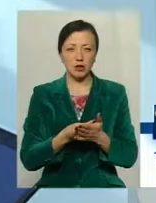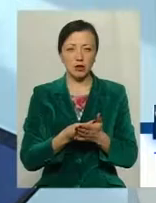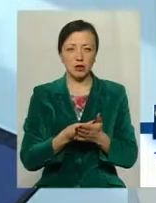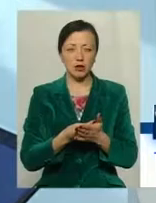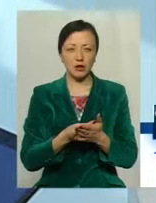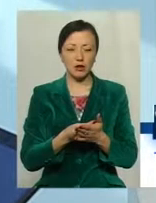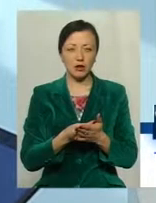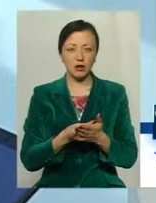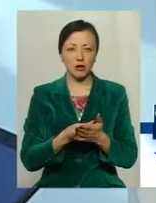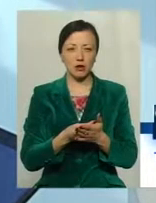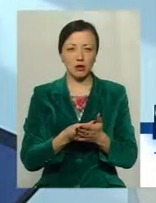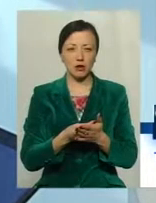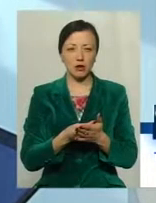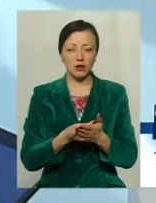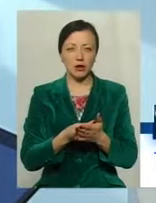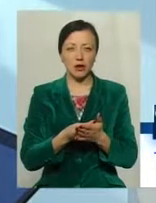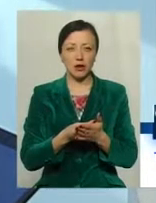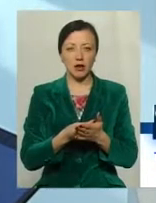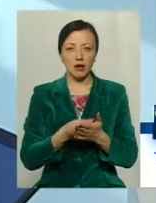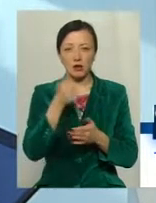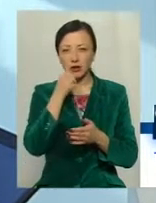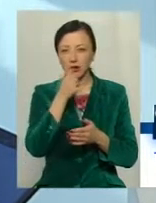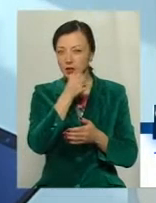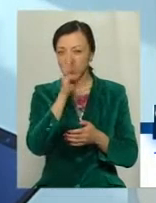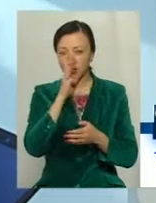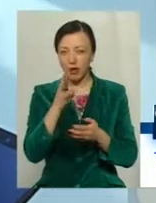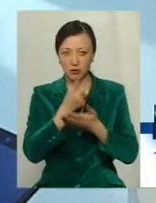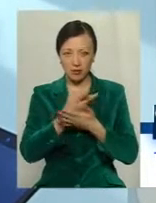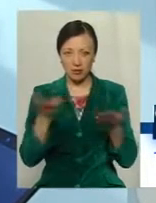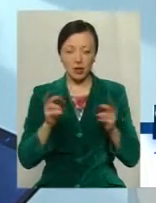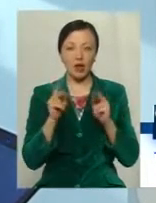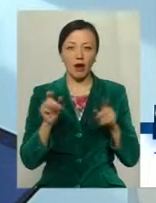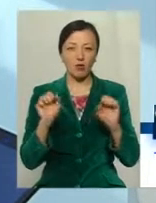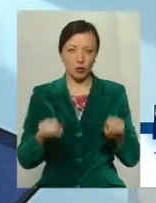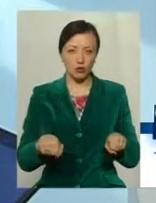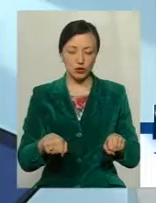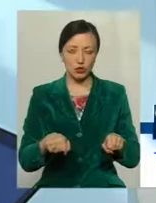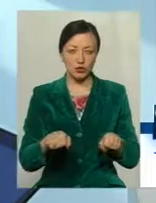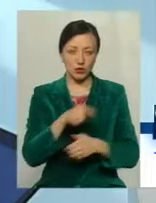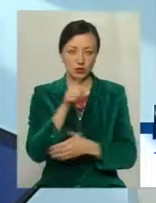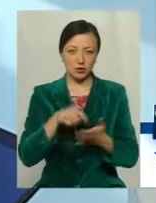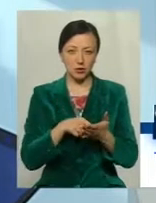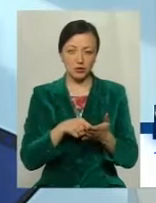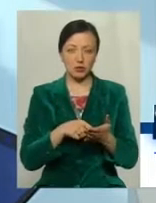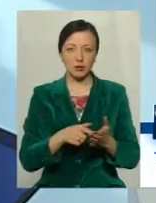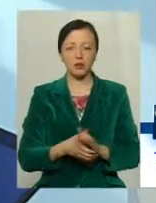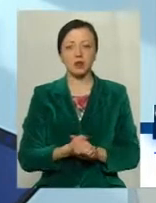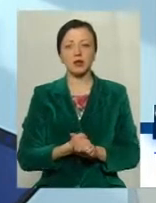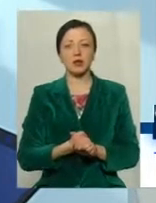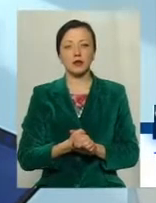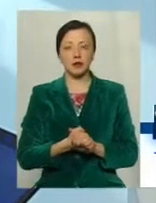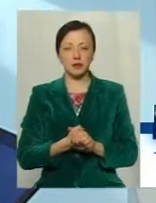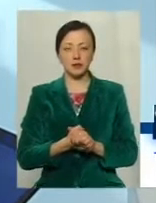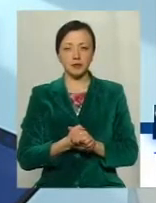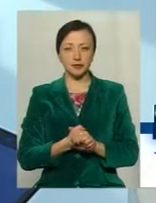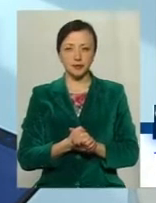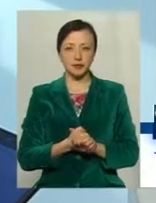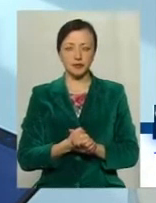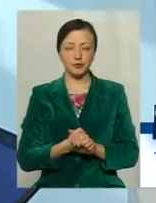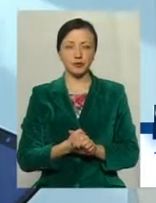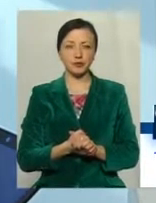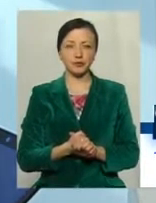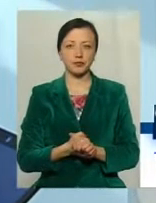по-перше. Яким чином можна, це друге питання, зробити поповнення